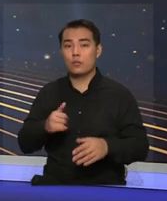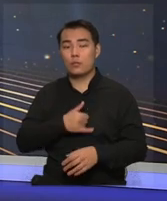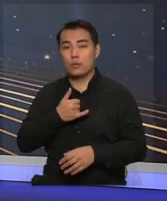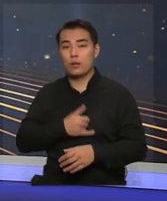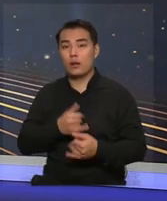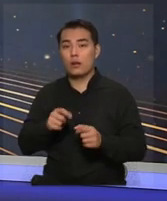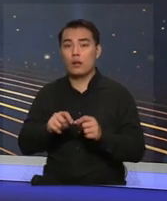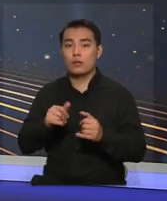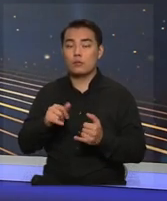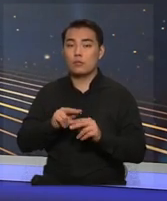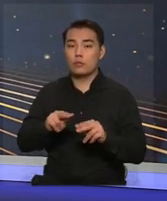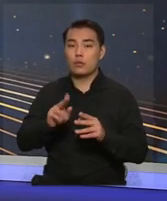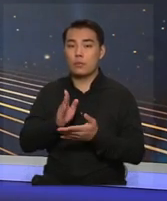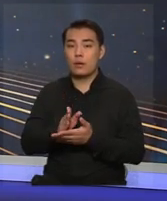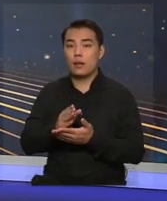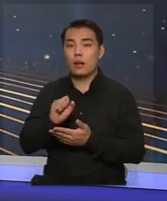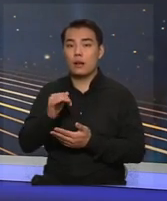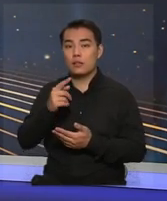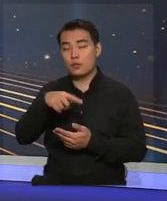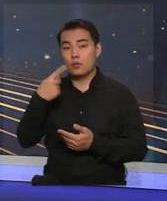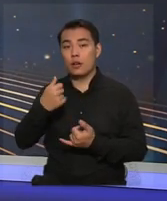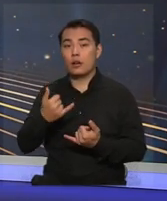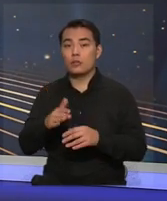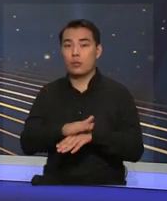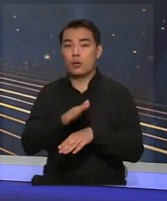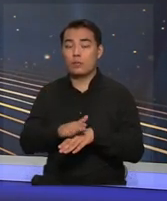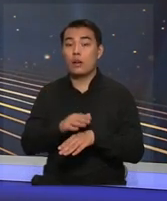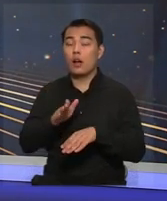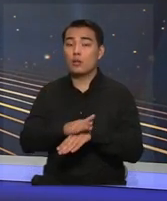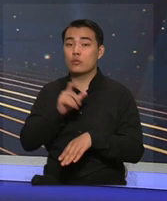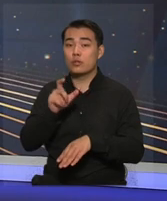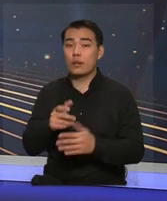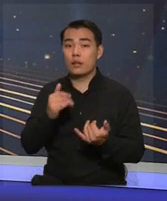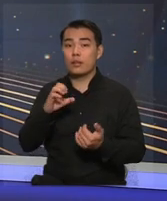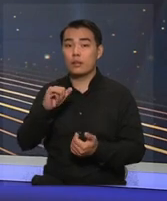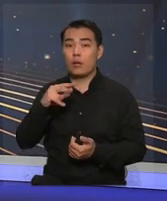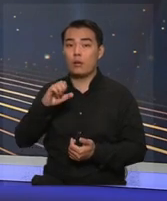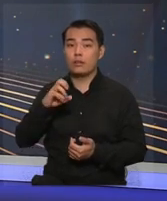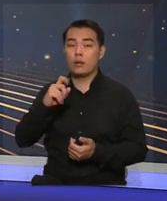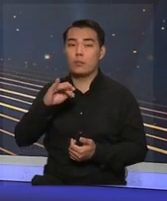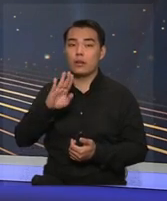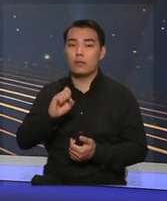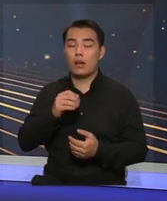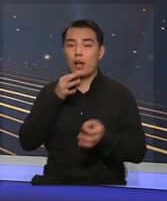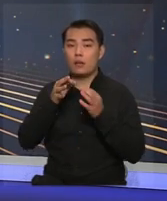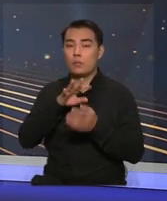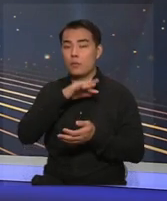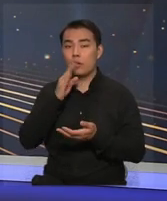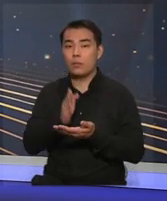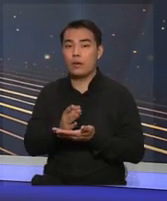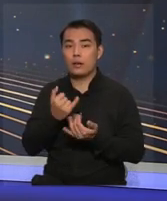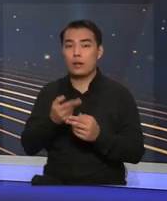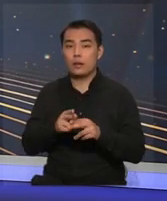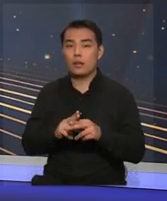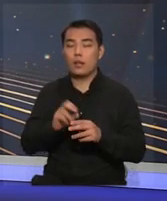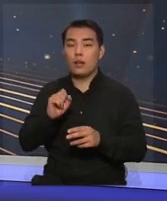де мұғалімі. Айналасын білім мен мейірімге бөлеп жүрген жақсы адам Сәуле Сағынбаева туралы айтар әңгіме көп. Брайл